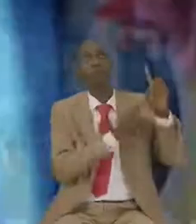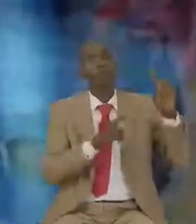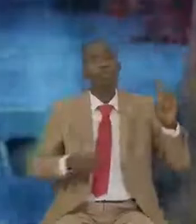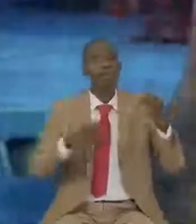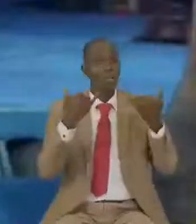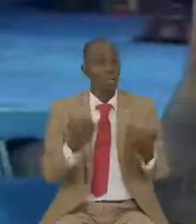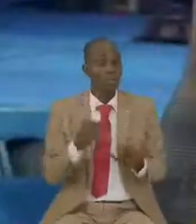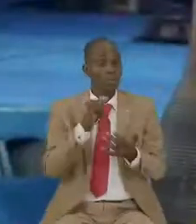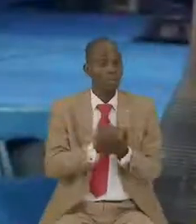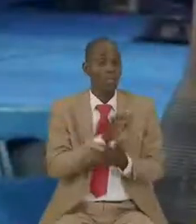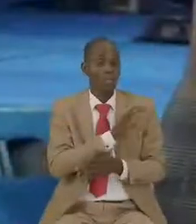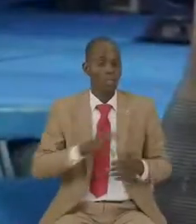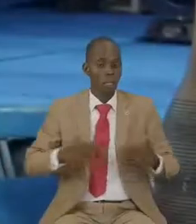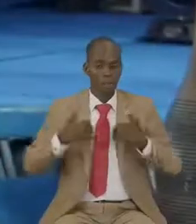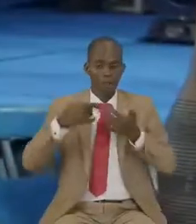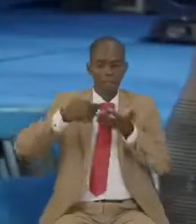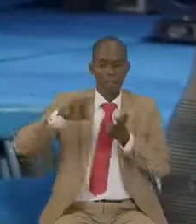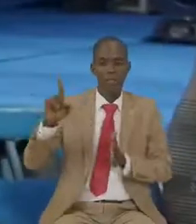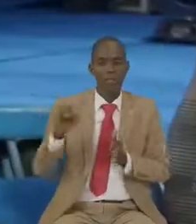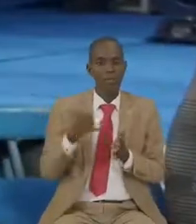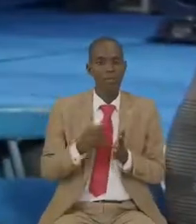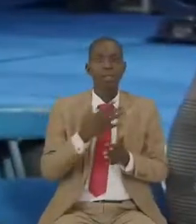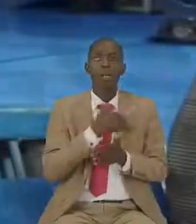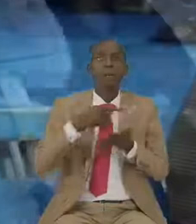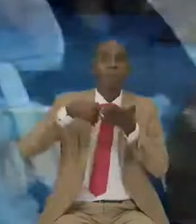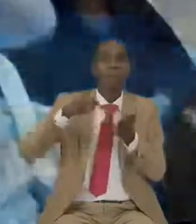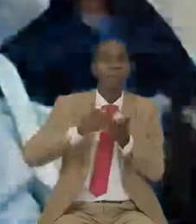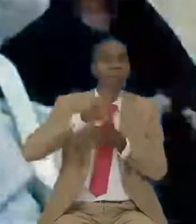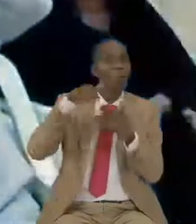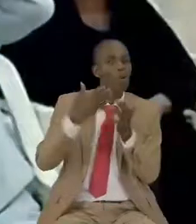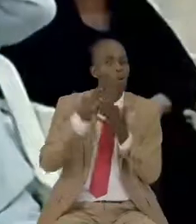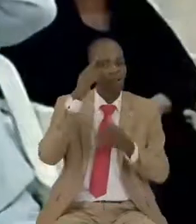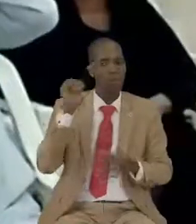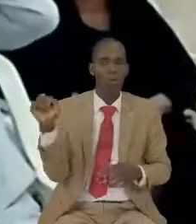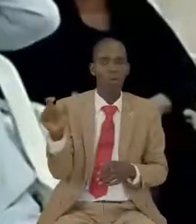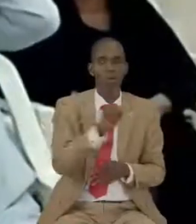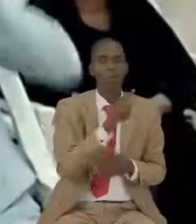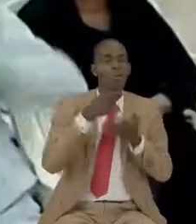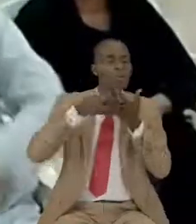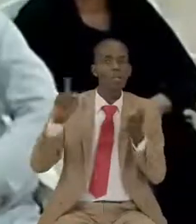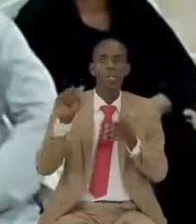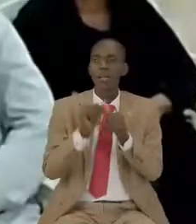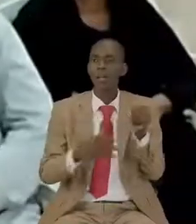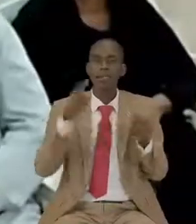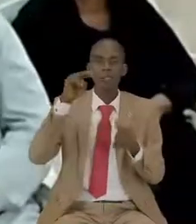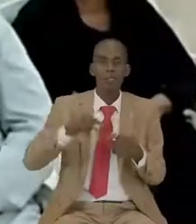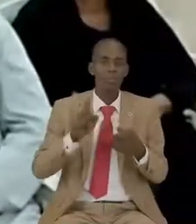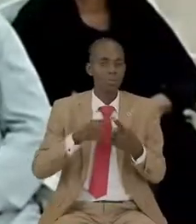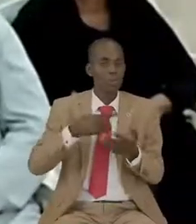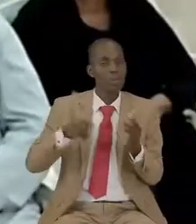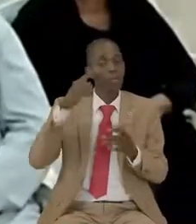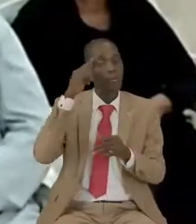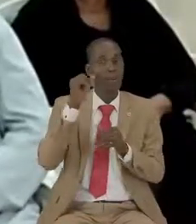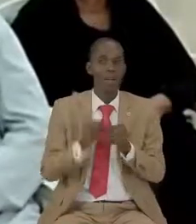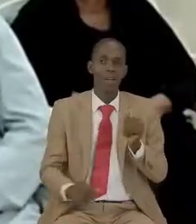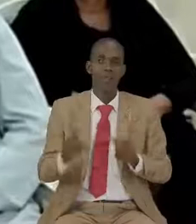Qui peut avoir ce salut du Seigneur, puisque Christ a tout payé. Il a payé tout pour tout le